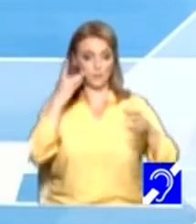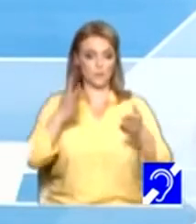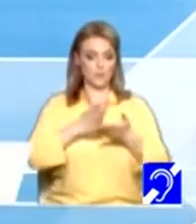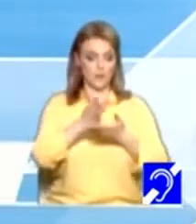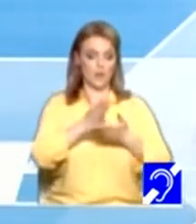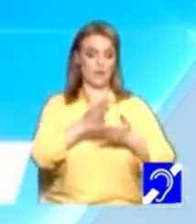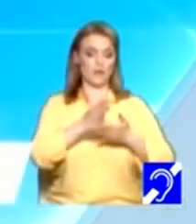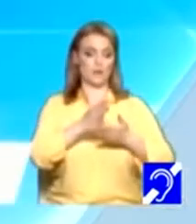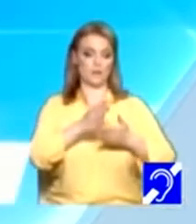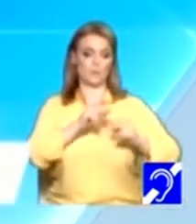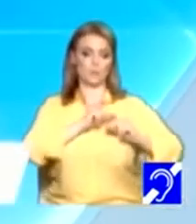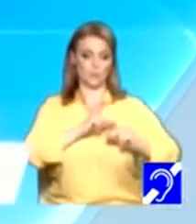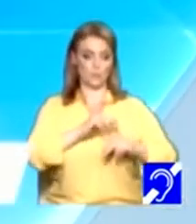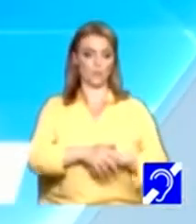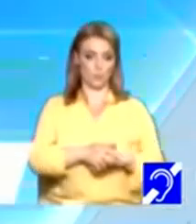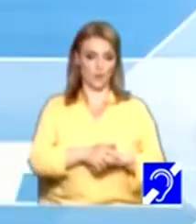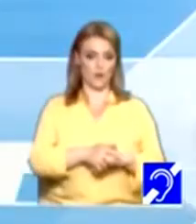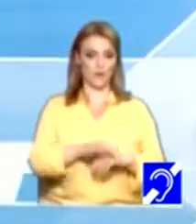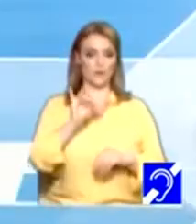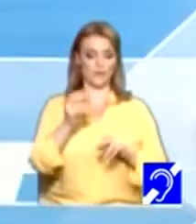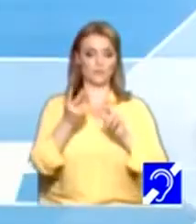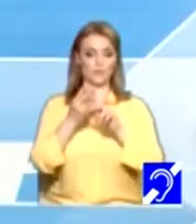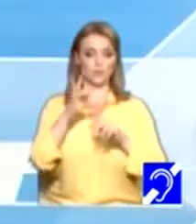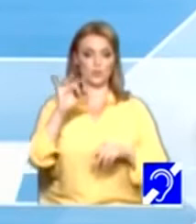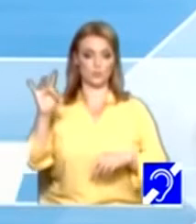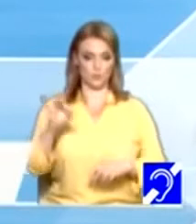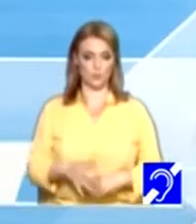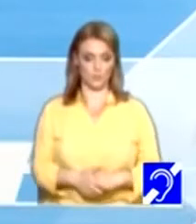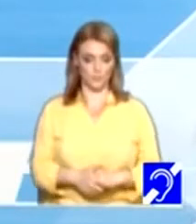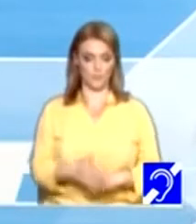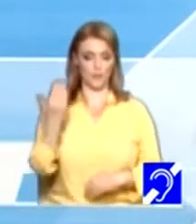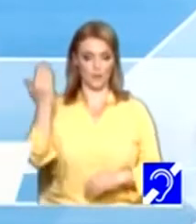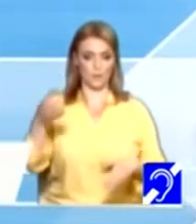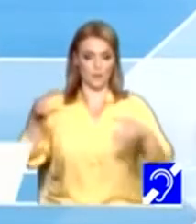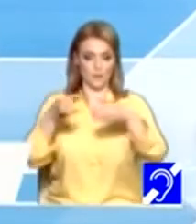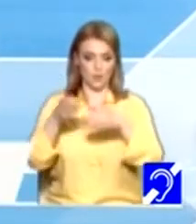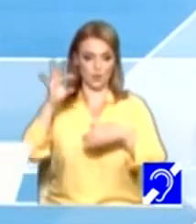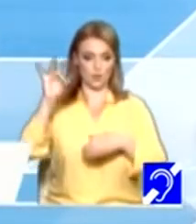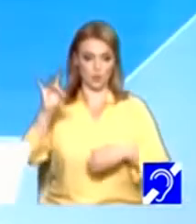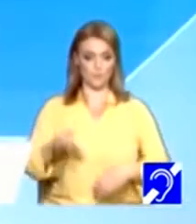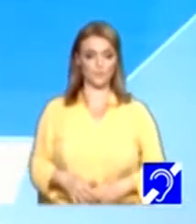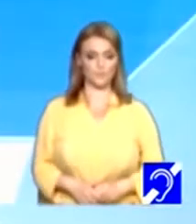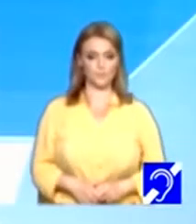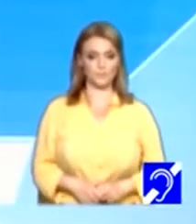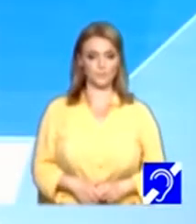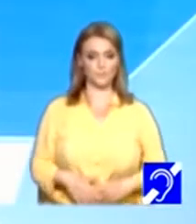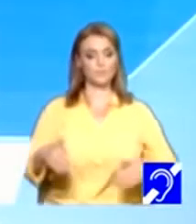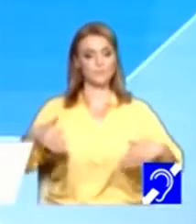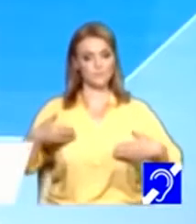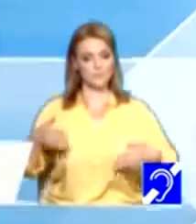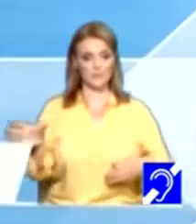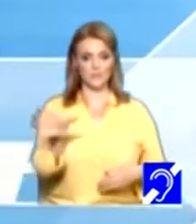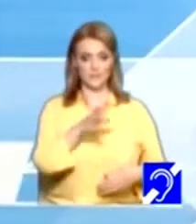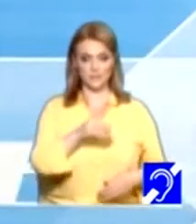dumneavoastră. Bună seara, doamna. Și domnul Dinu Țurcanu, de la Partidul Șor. Bună seara, domnule Țurcanu, bine ați venit. Bine v-am găsit. Bună